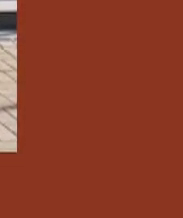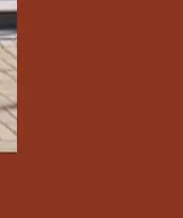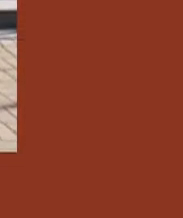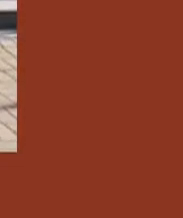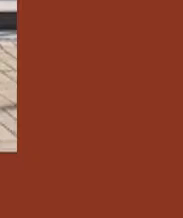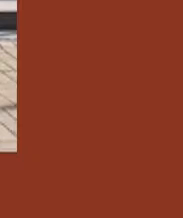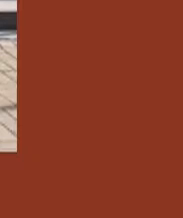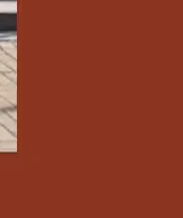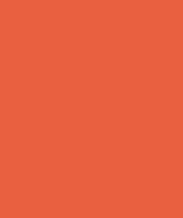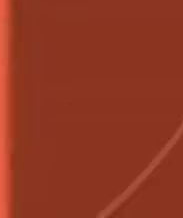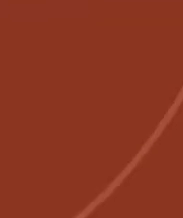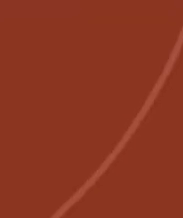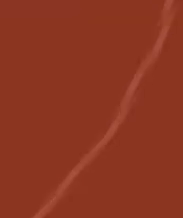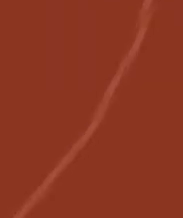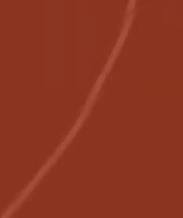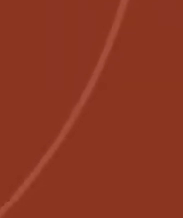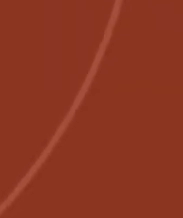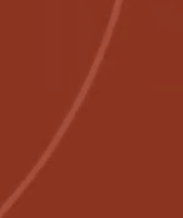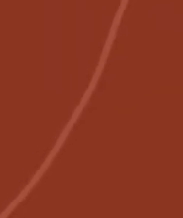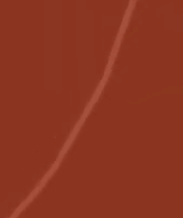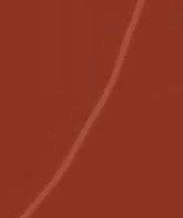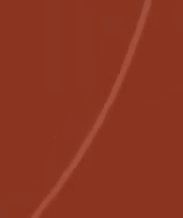голос впливає!